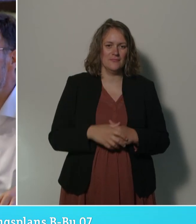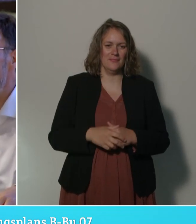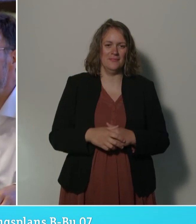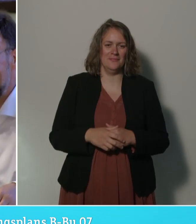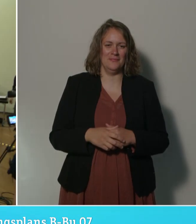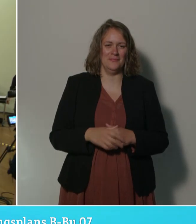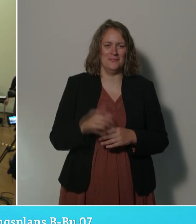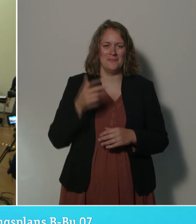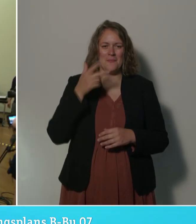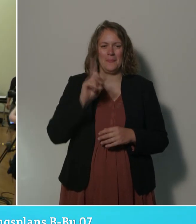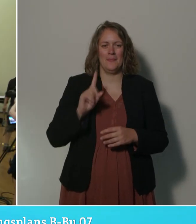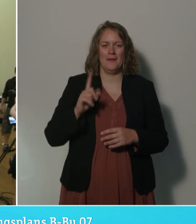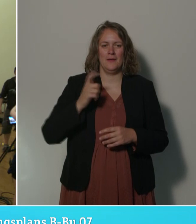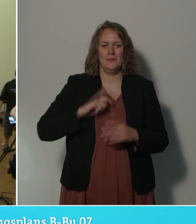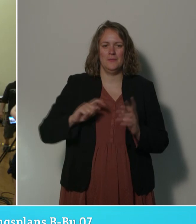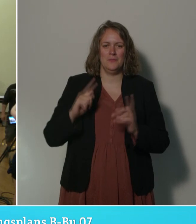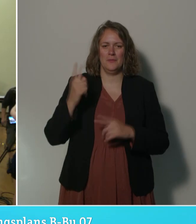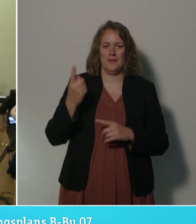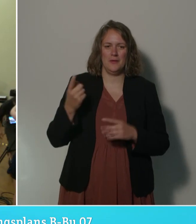Herr Bürgermeister, bitte.